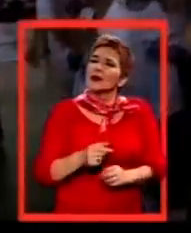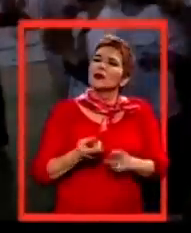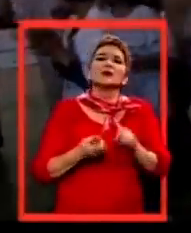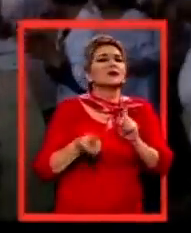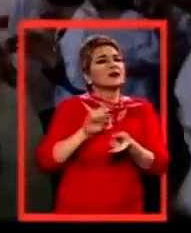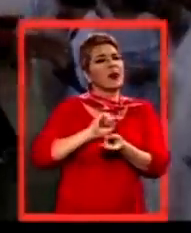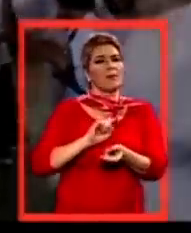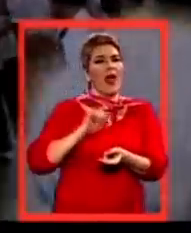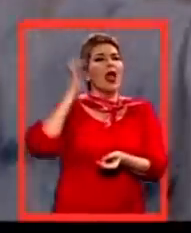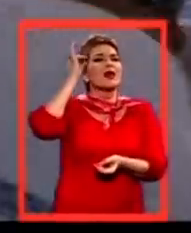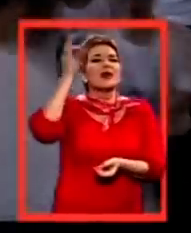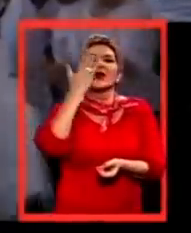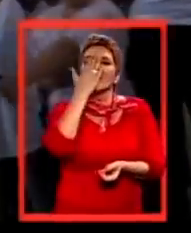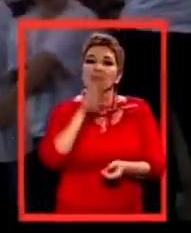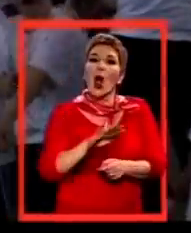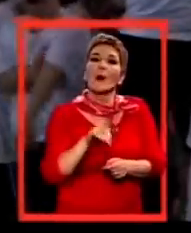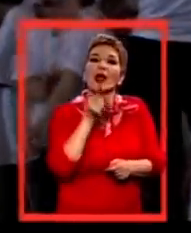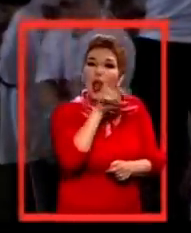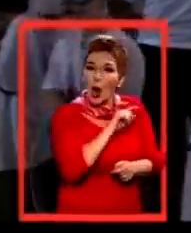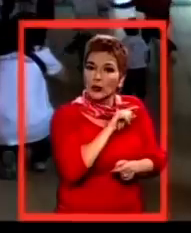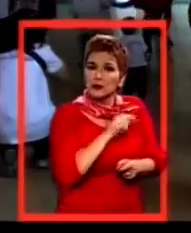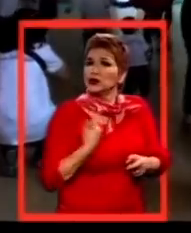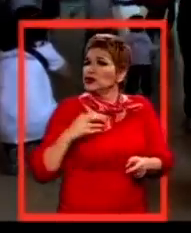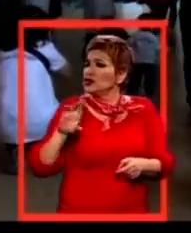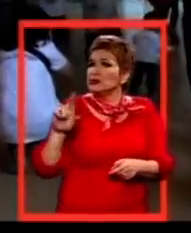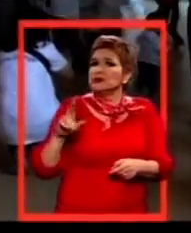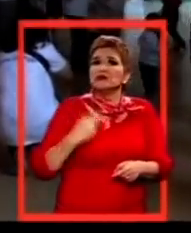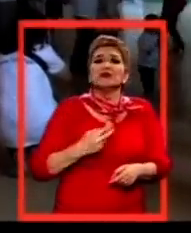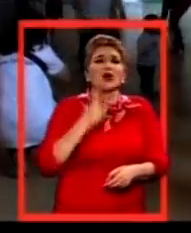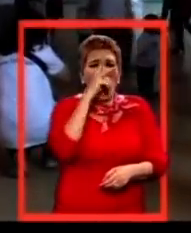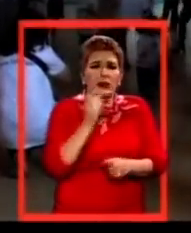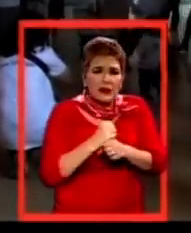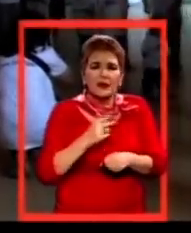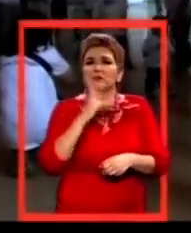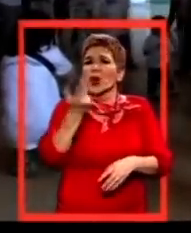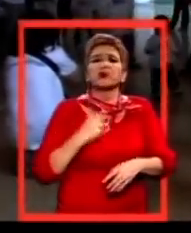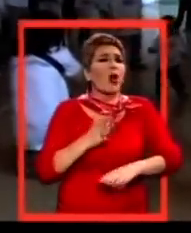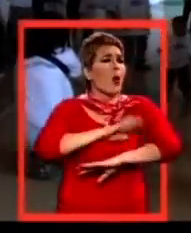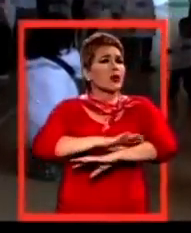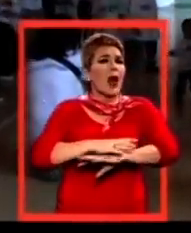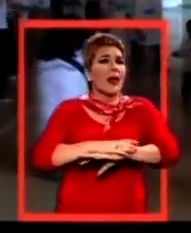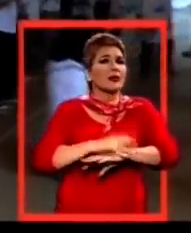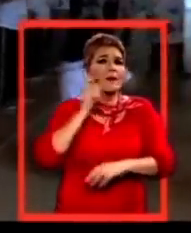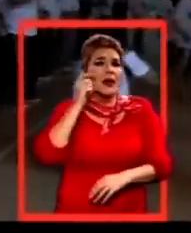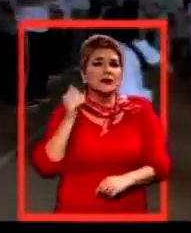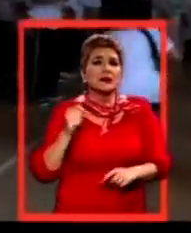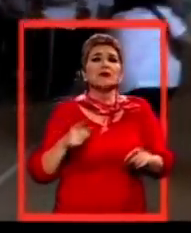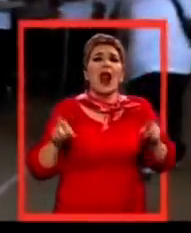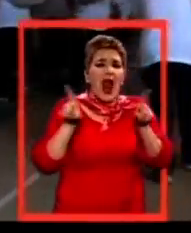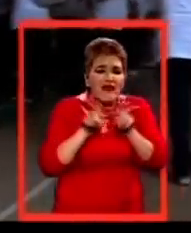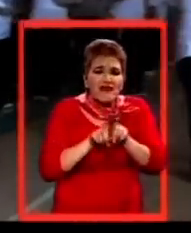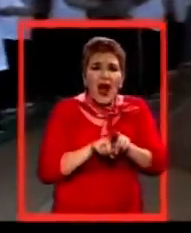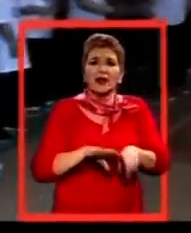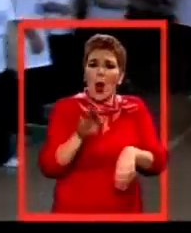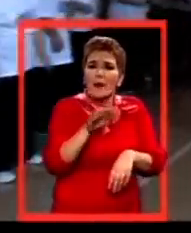asupra copiilor lor și să se poarte cu ei ca și cum nu ar avea niciun diagnostic. Adică să se poarte firesc, să